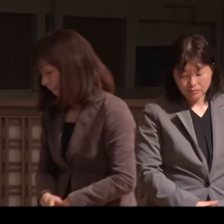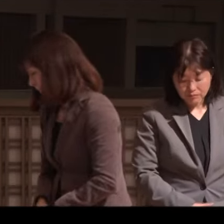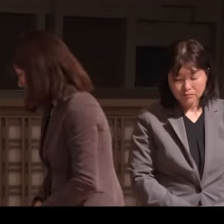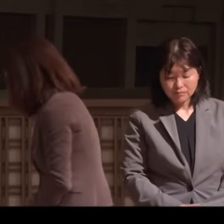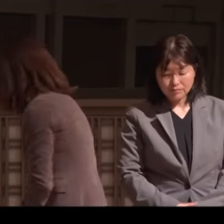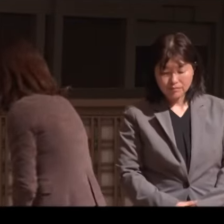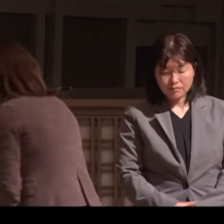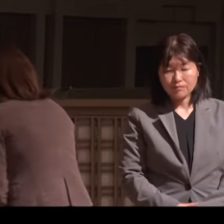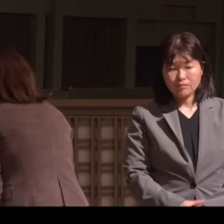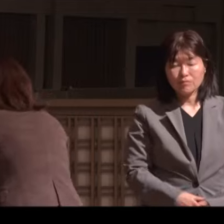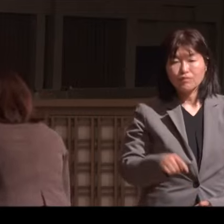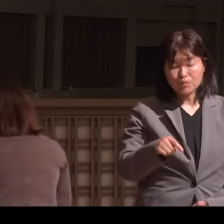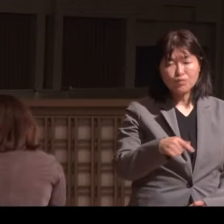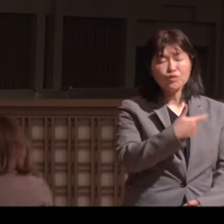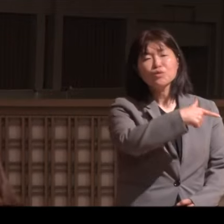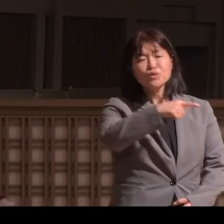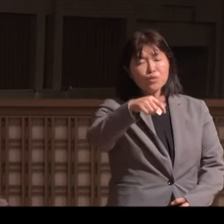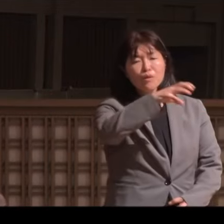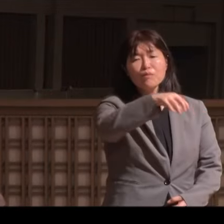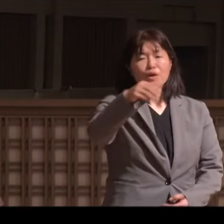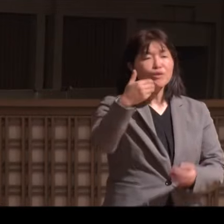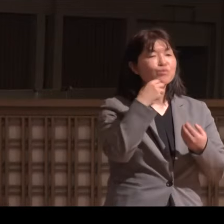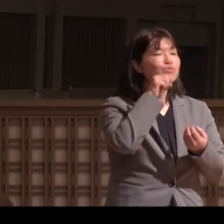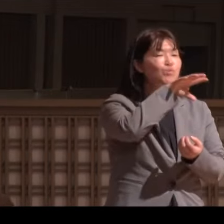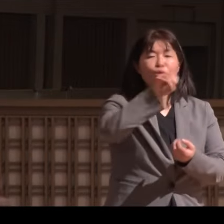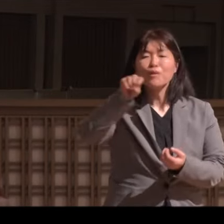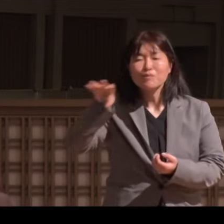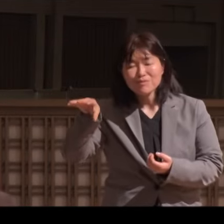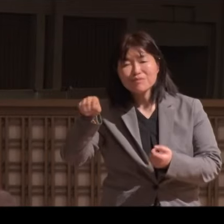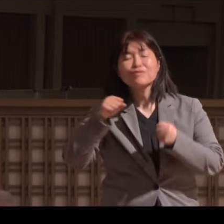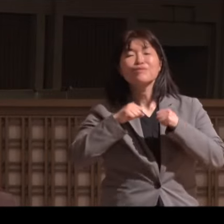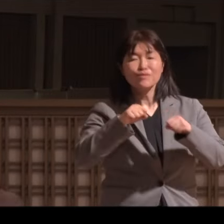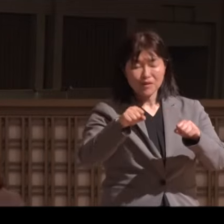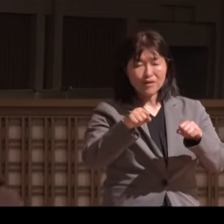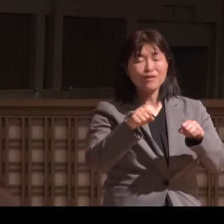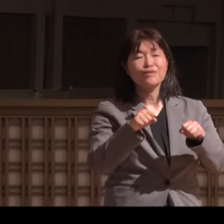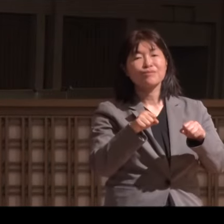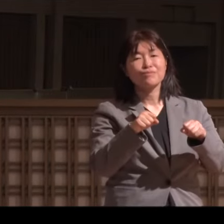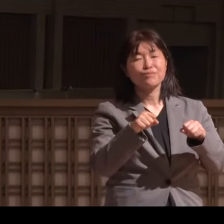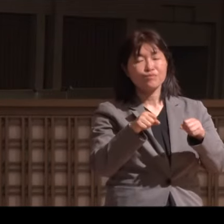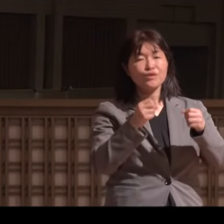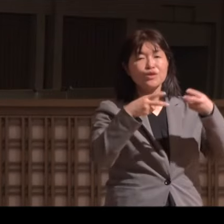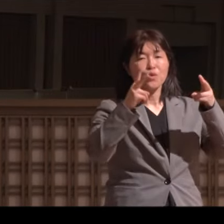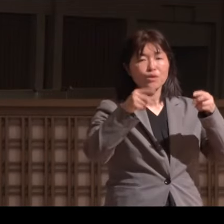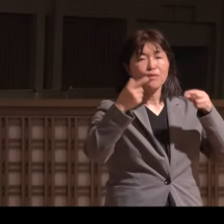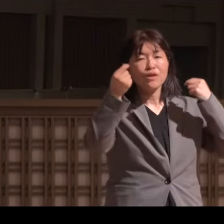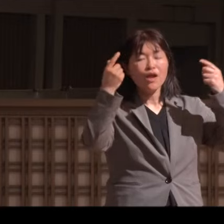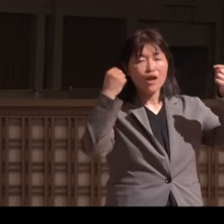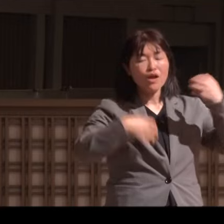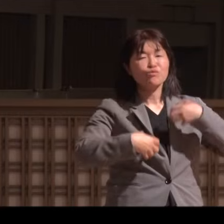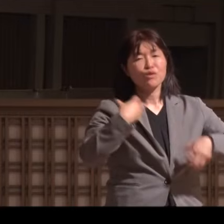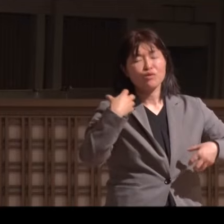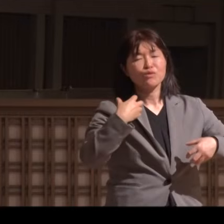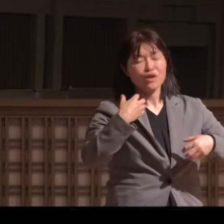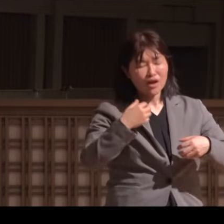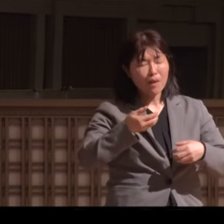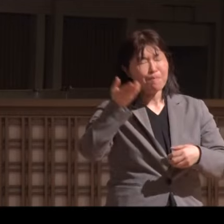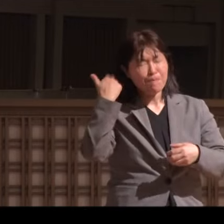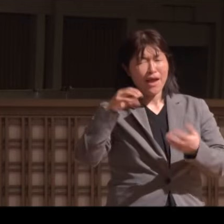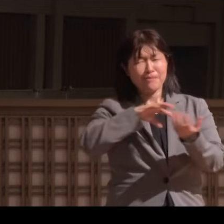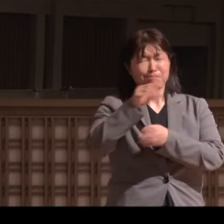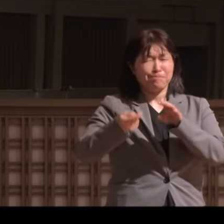やっぱりいろんなところに声を受けていくべだけだろうということだったのですがえ特に広島大学の学生があの災害の